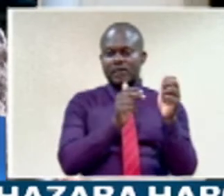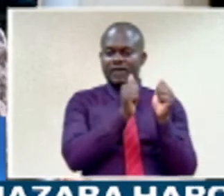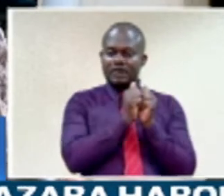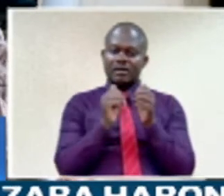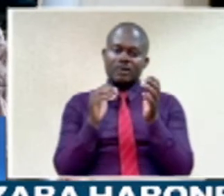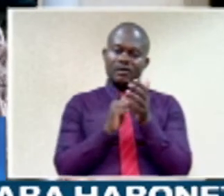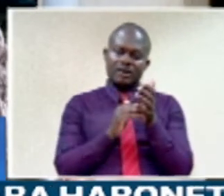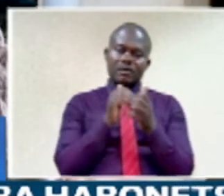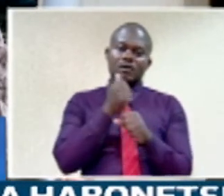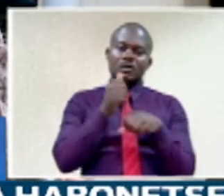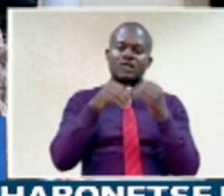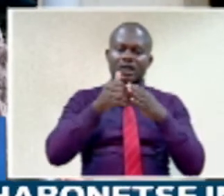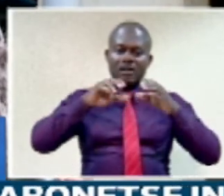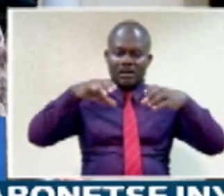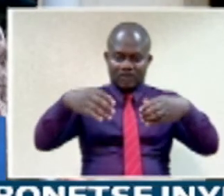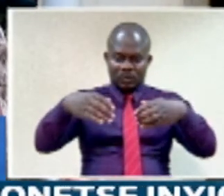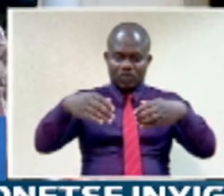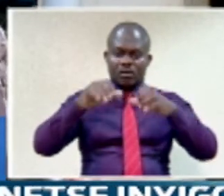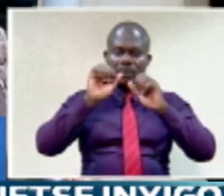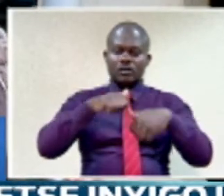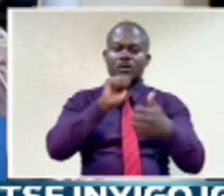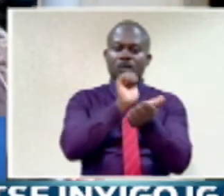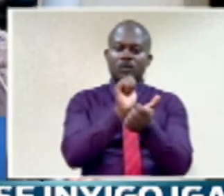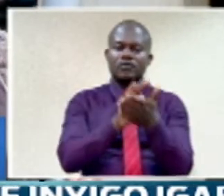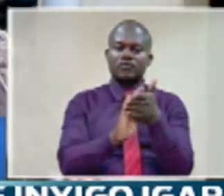intwaro ndetse babikoze ari agatsiko bashobora guhanishwa igifungo cya burundu.